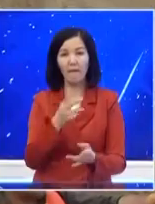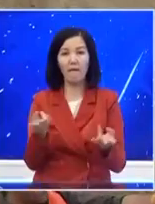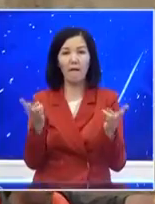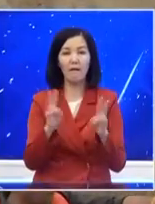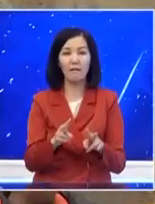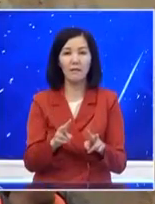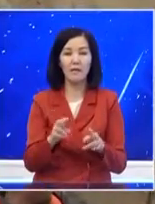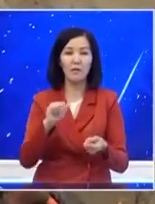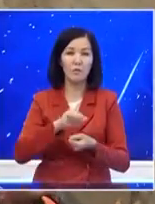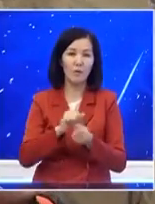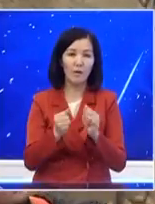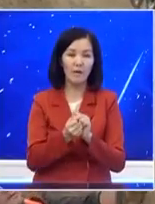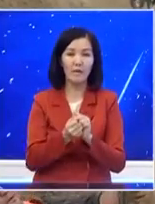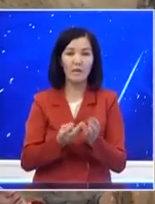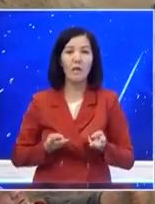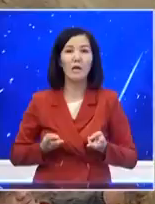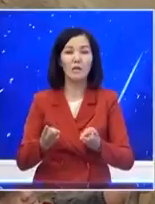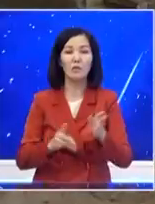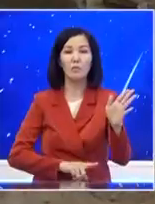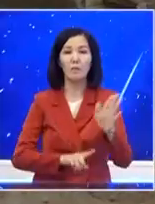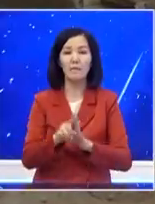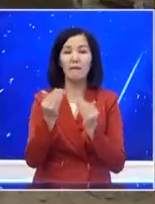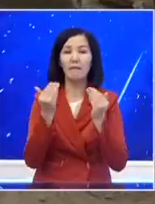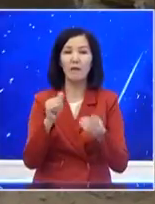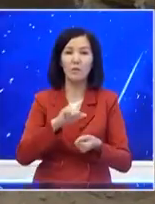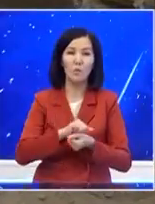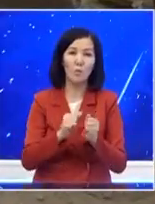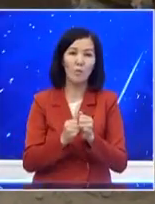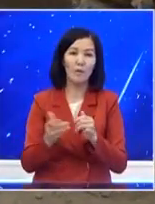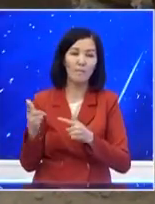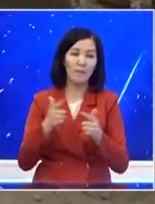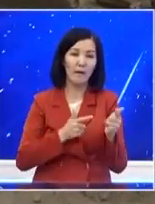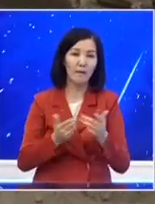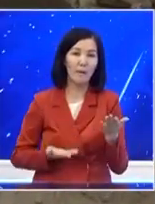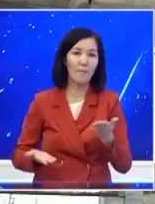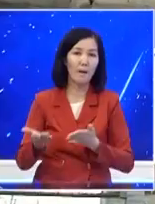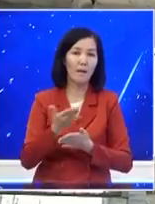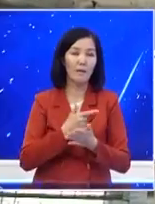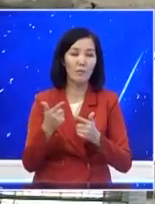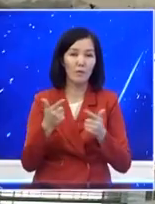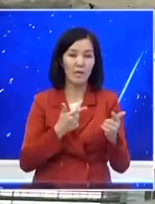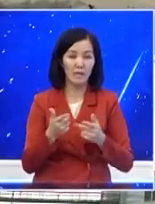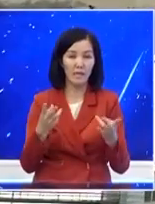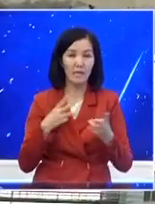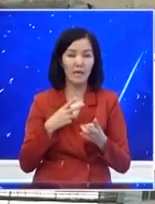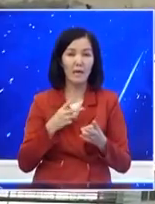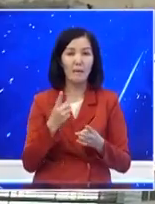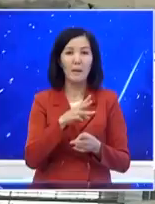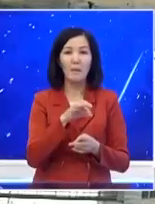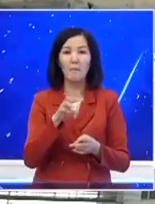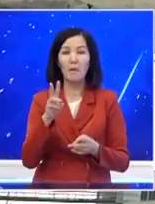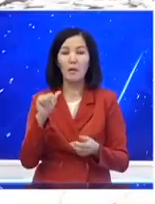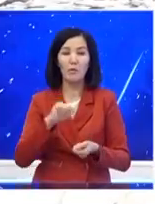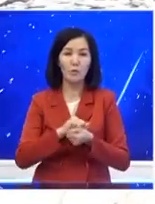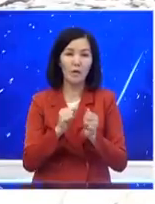жағу кезеңі басталады. Ал қазір қажетті қорды нақ жинап алар шақ. Биыл жетісулықтарға 1 миллион тонна қатты отын қажет.